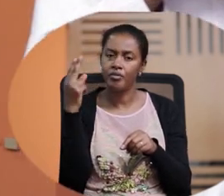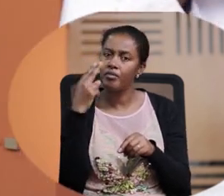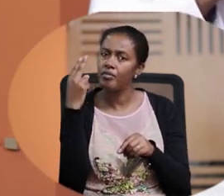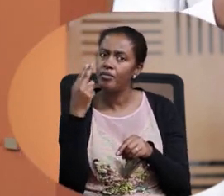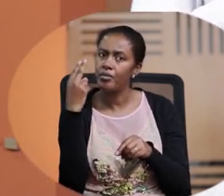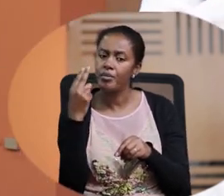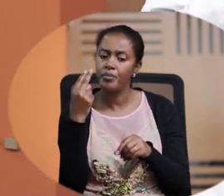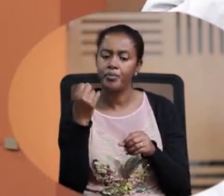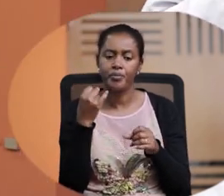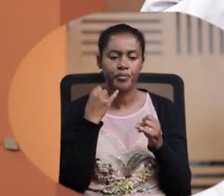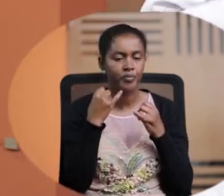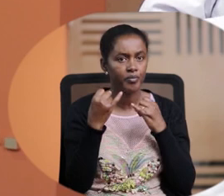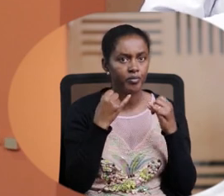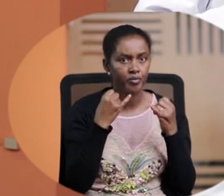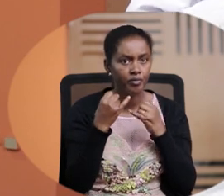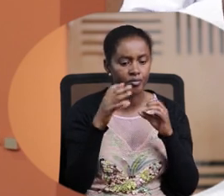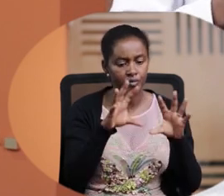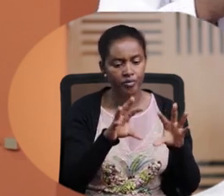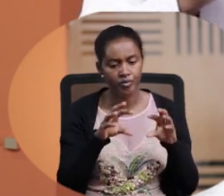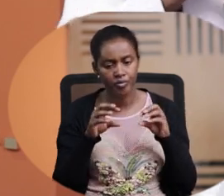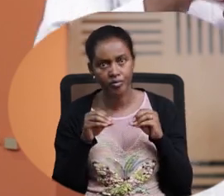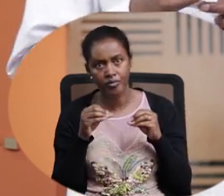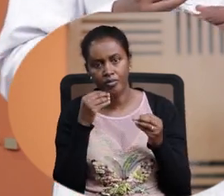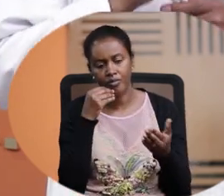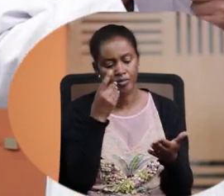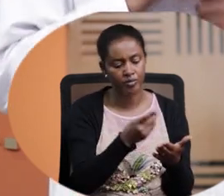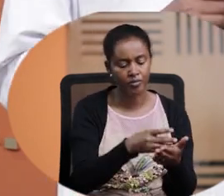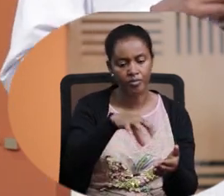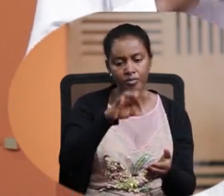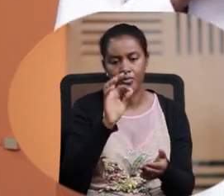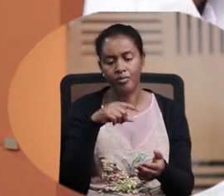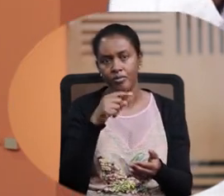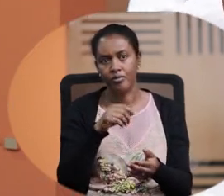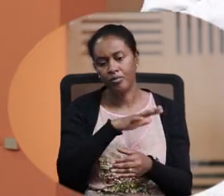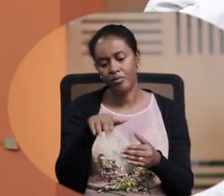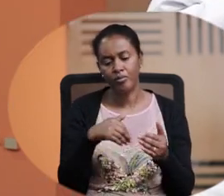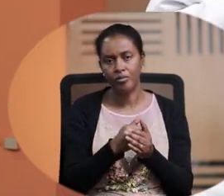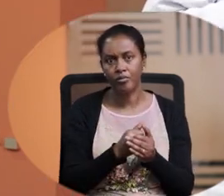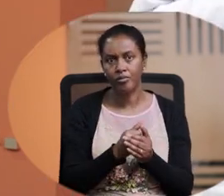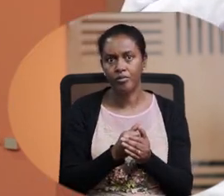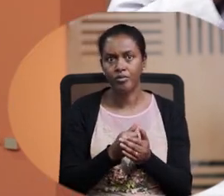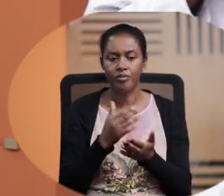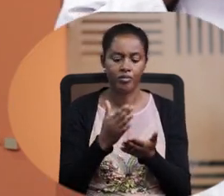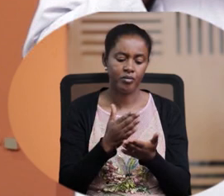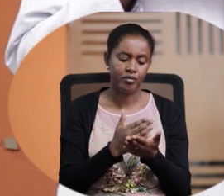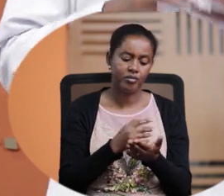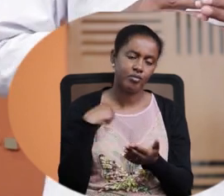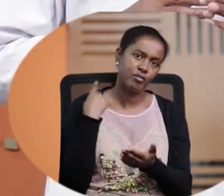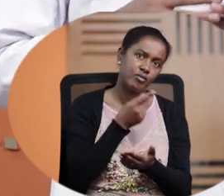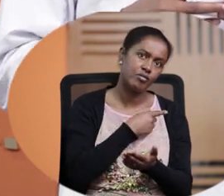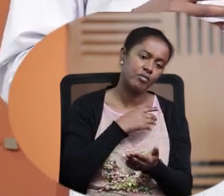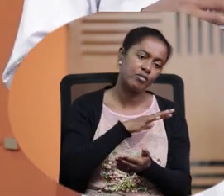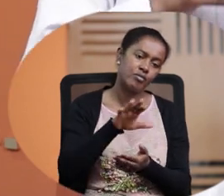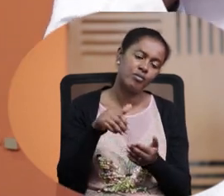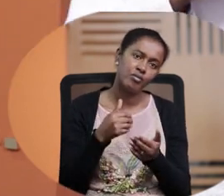grafi murto kenu daf gargar ta osa hubannacha wal magalattin barnota kenya harra kabanna